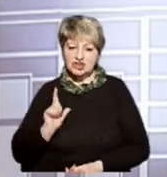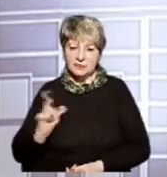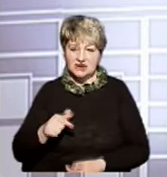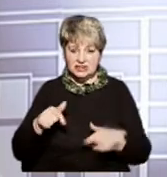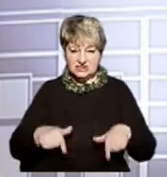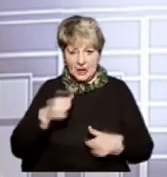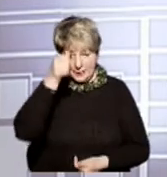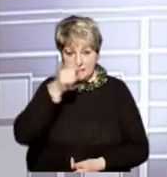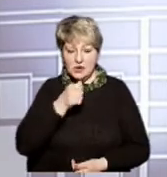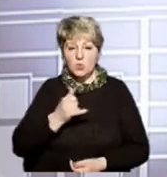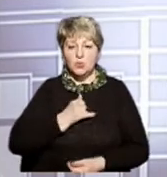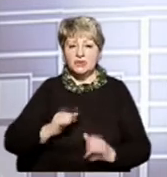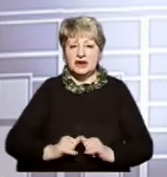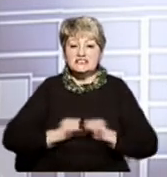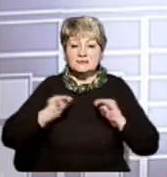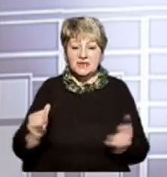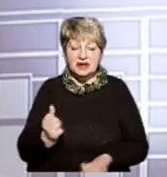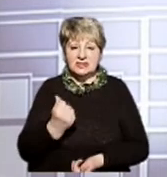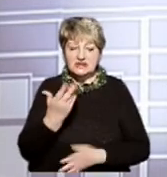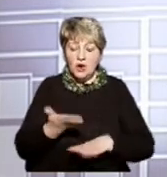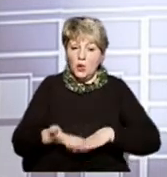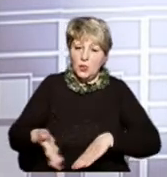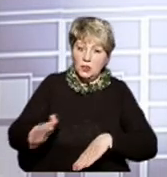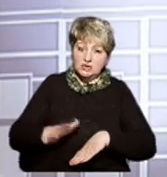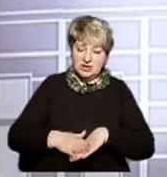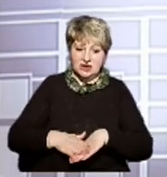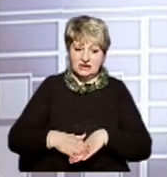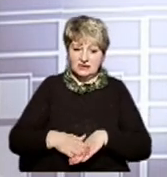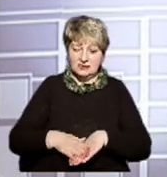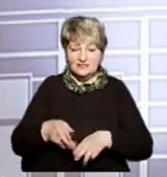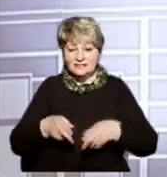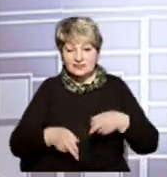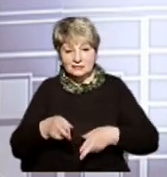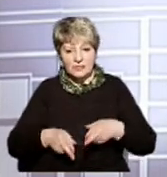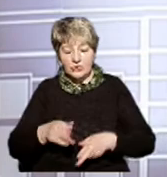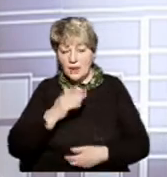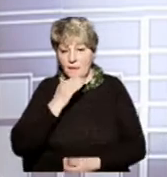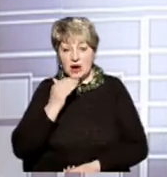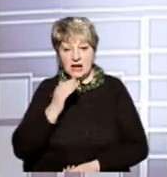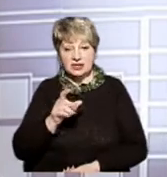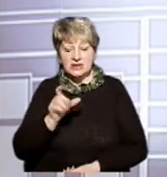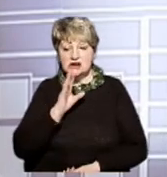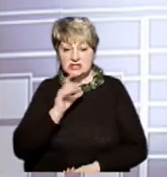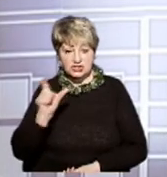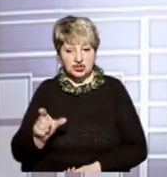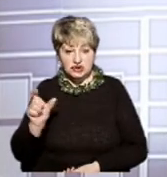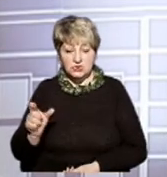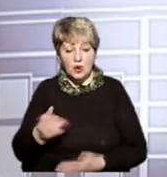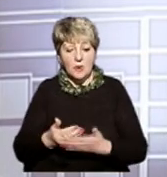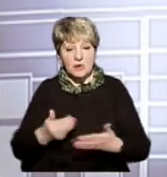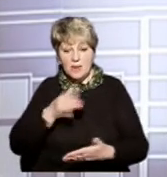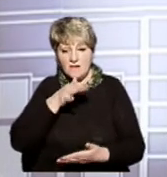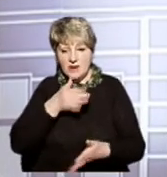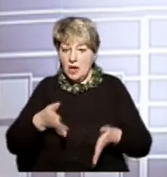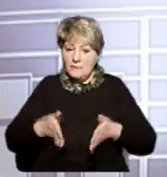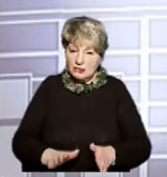цей місяць у нас збільшилась кількість ускладнень, акушерських ускладнень. Дуже багато жінок з загрозою передчасних пологів